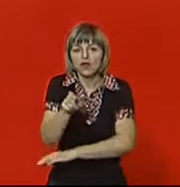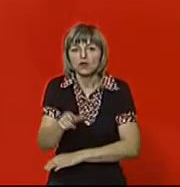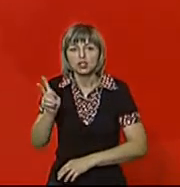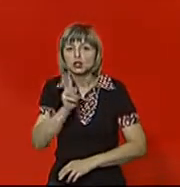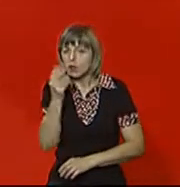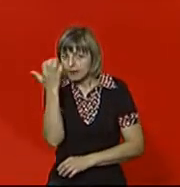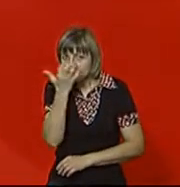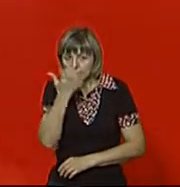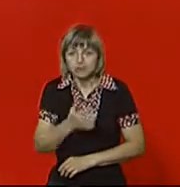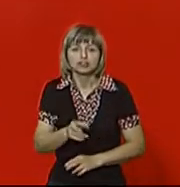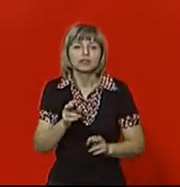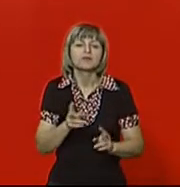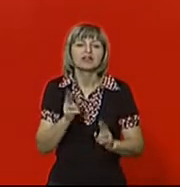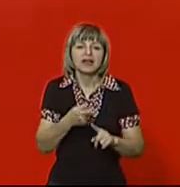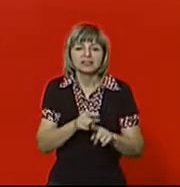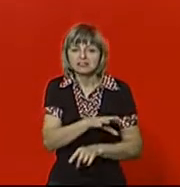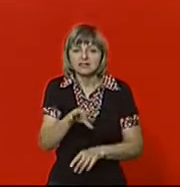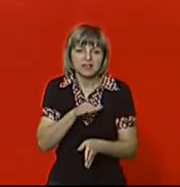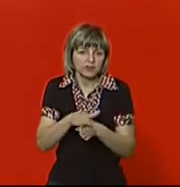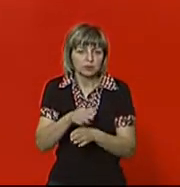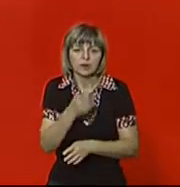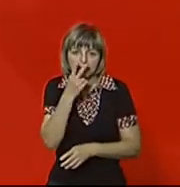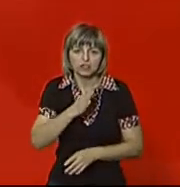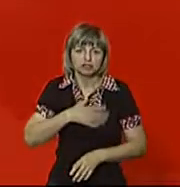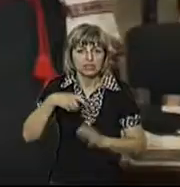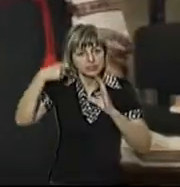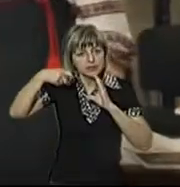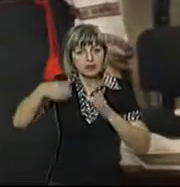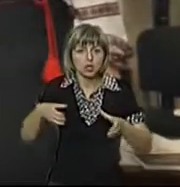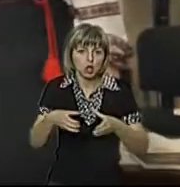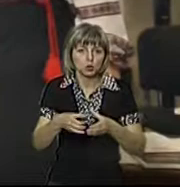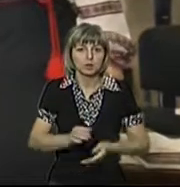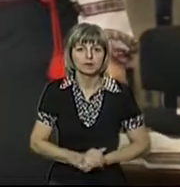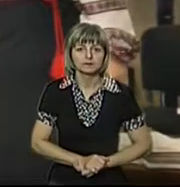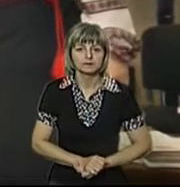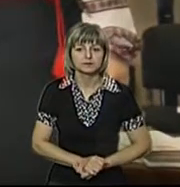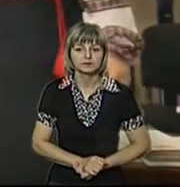творами. Як усе відбувалося, бачила і наша знімальна група.